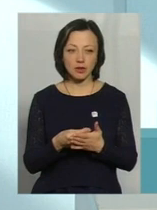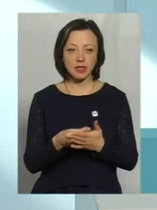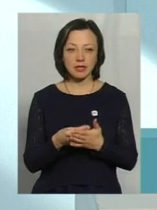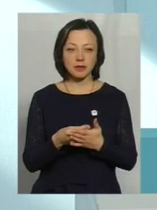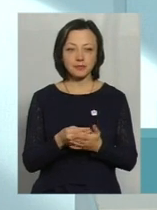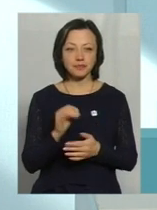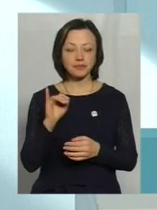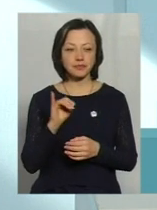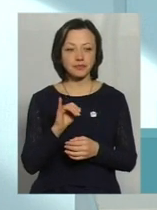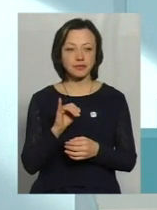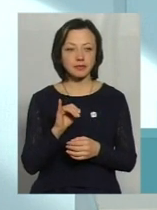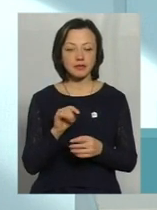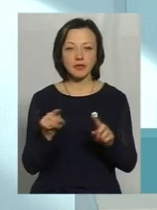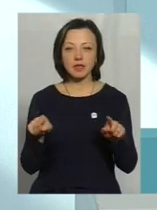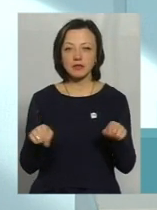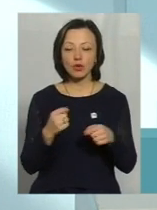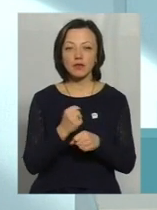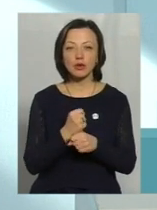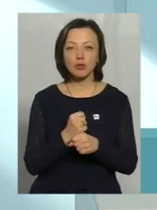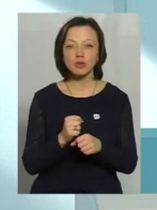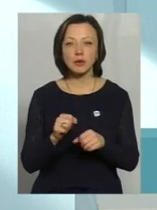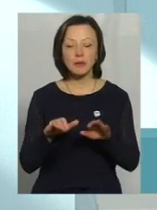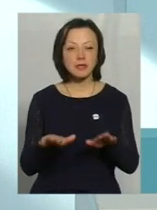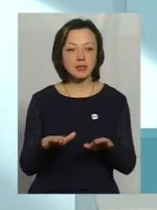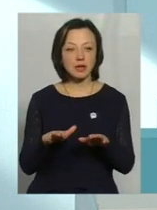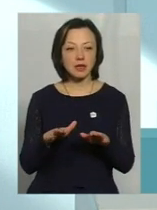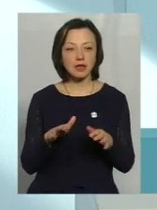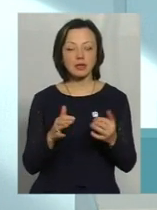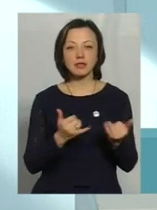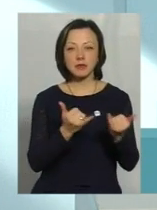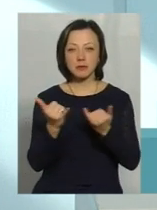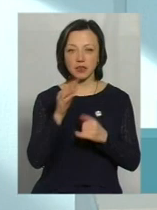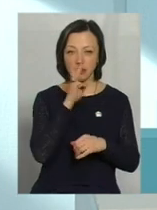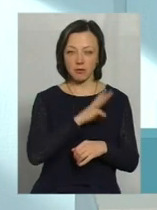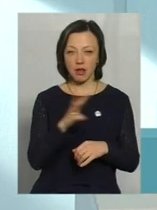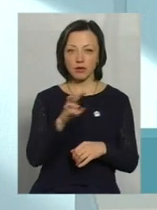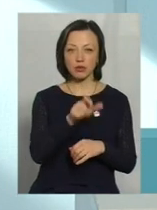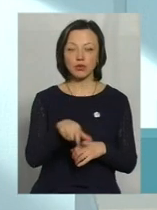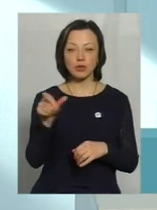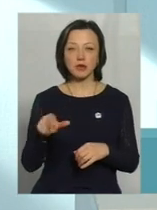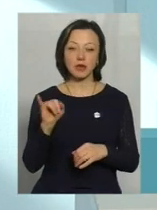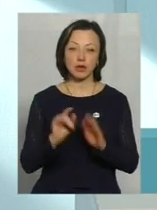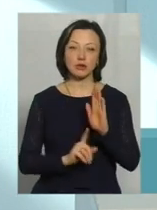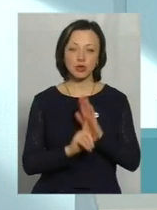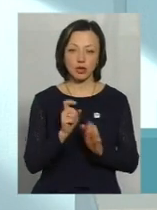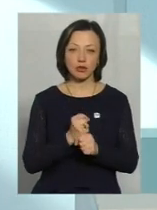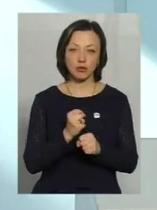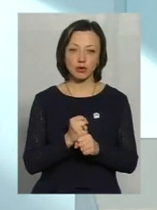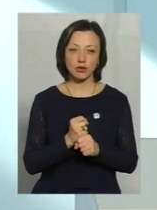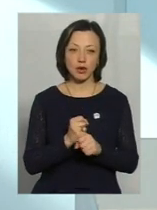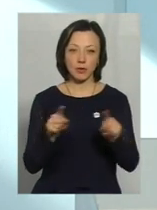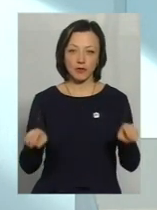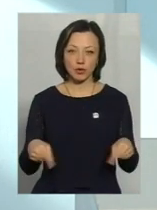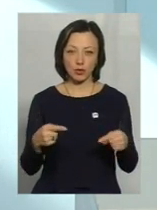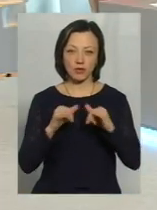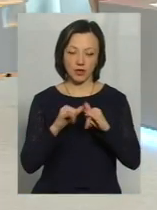от, і створювати робочі місця, забезпечувати людей заробітною платою і розпочати роботу по його відновлення